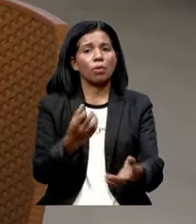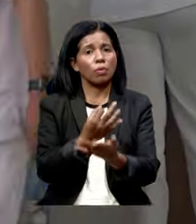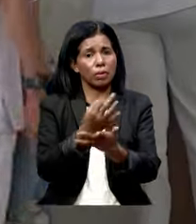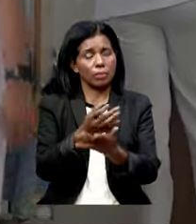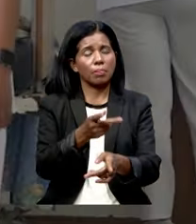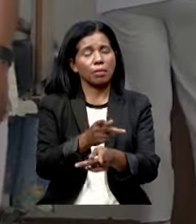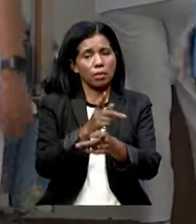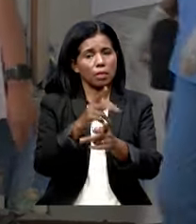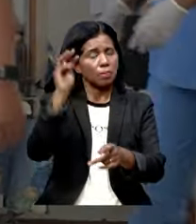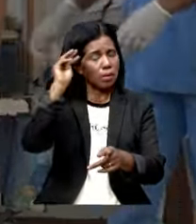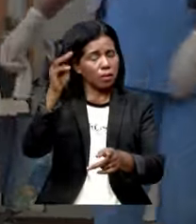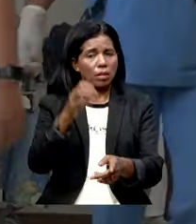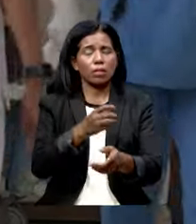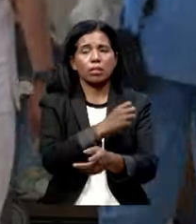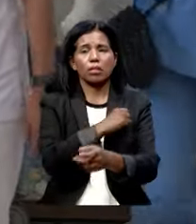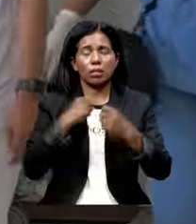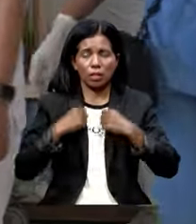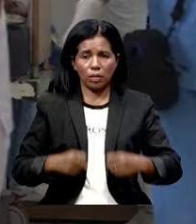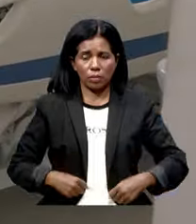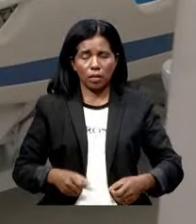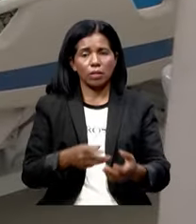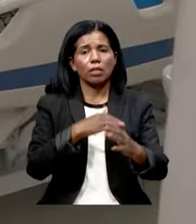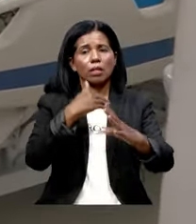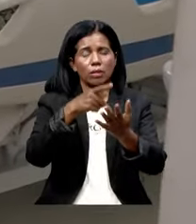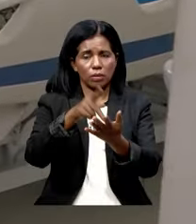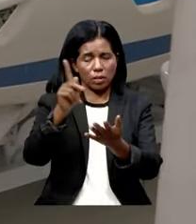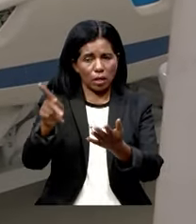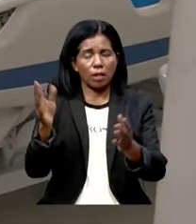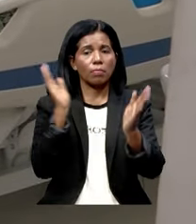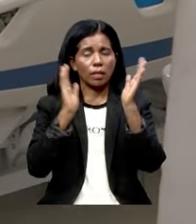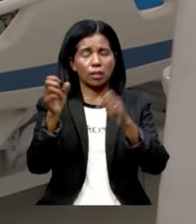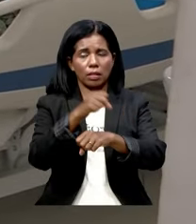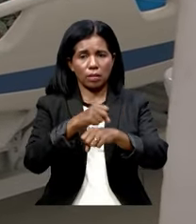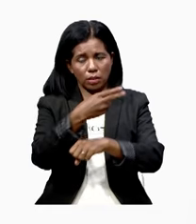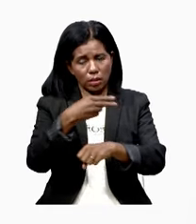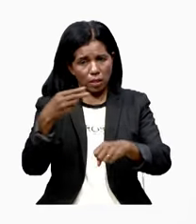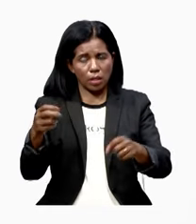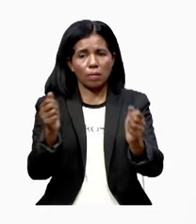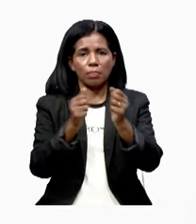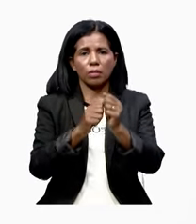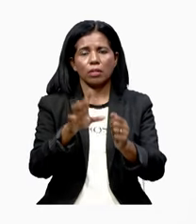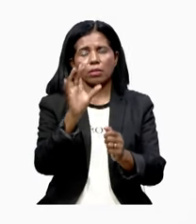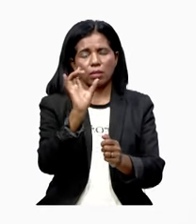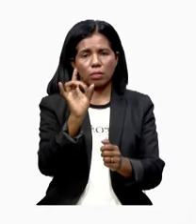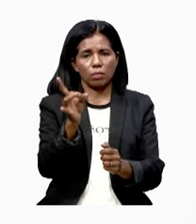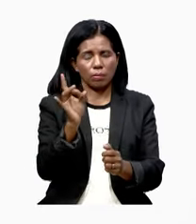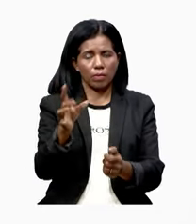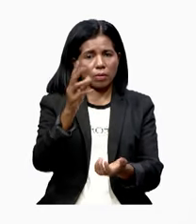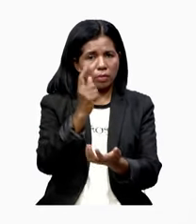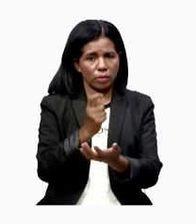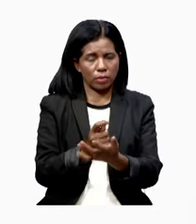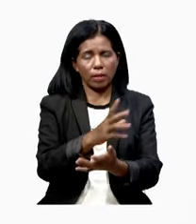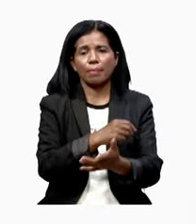bo hospital Sira Yarailiur Hanesan, Malásia, Indonésia no Singapura, hamutuk dólar americano tokon ronulu. Usi total divida